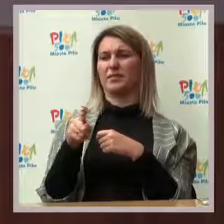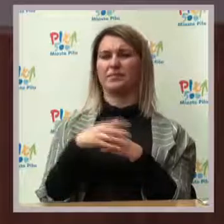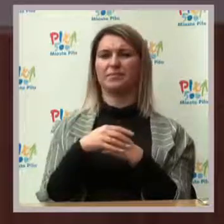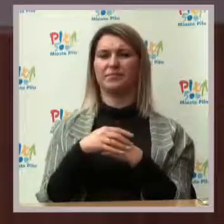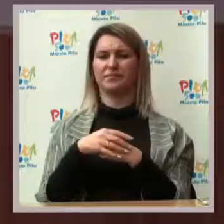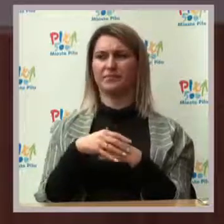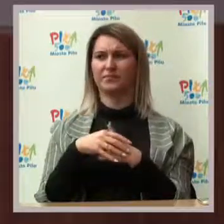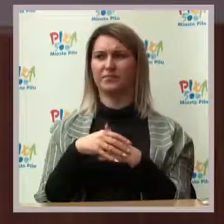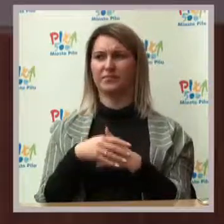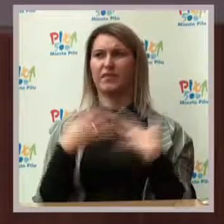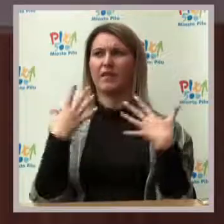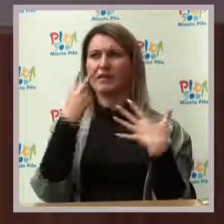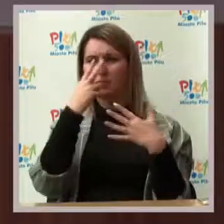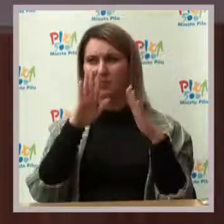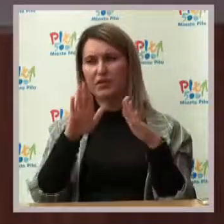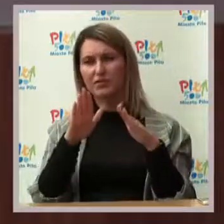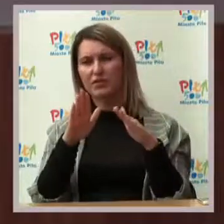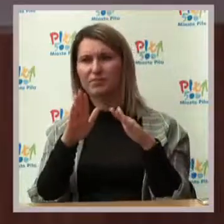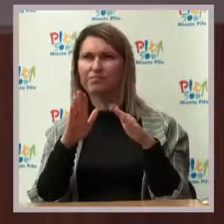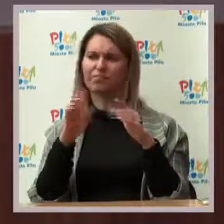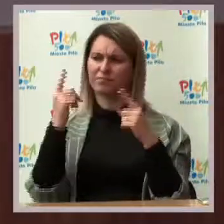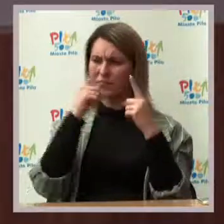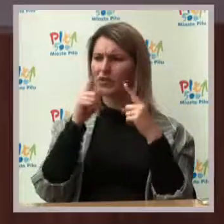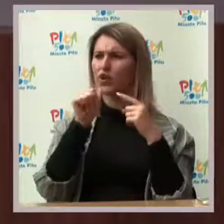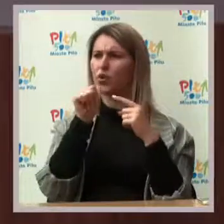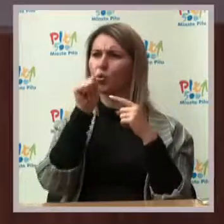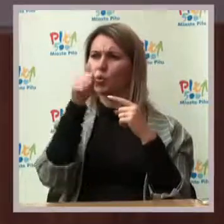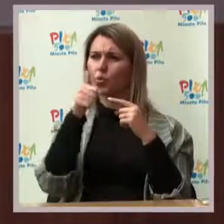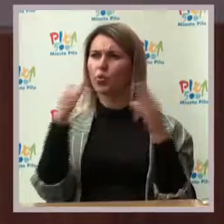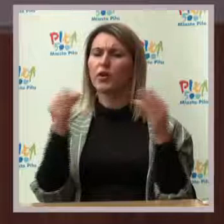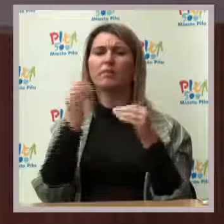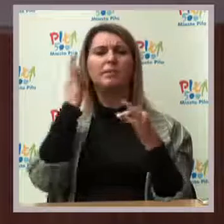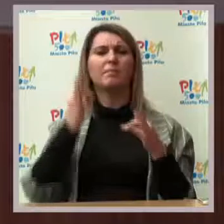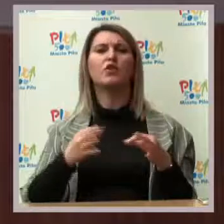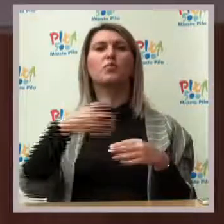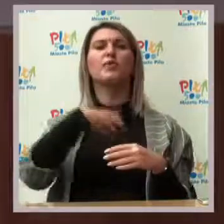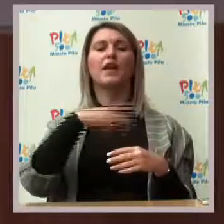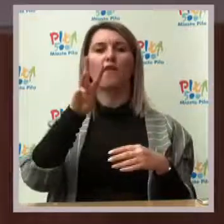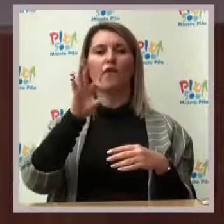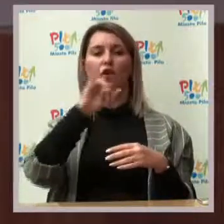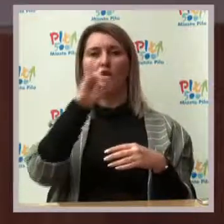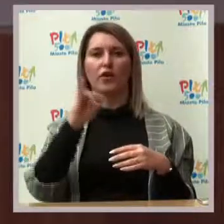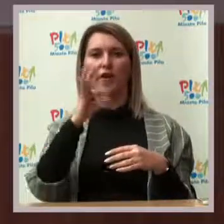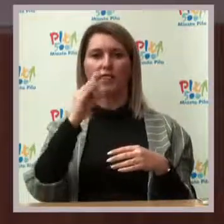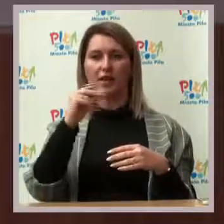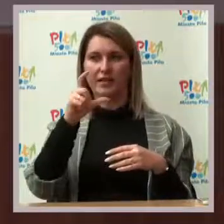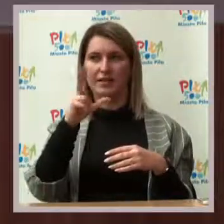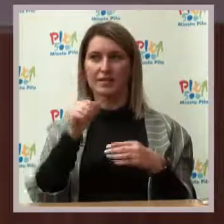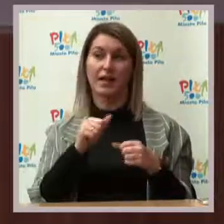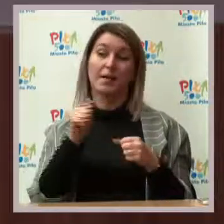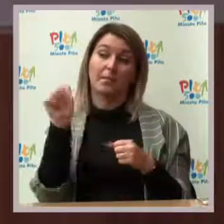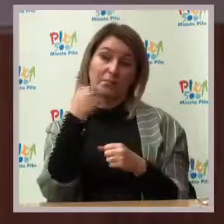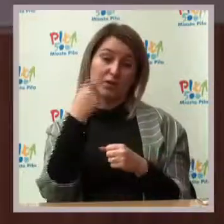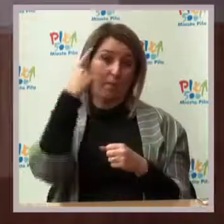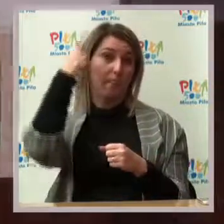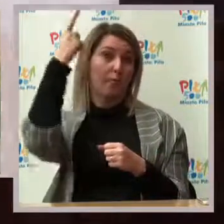przedstawić chyba jutro z panią dyrektor Wojtecką pierwsze założenia do